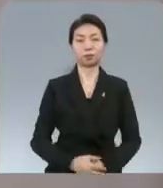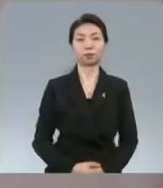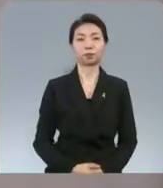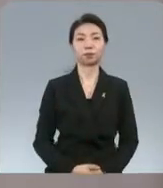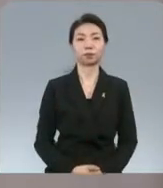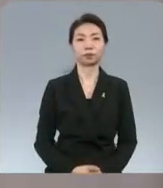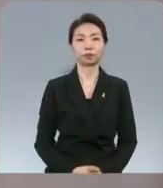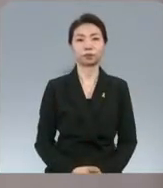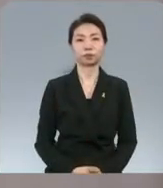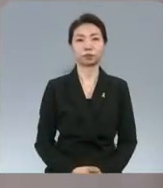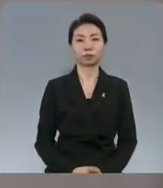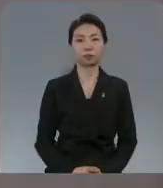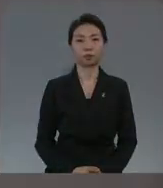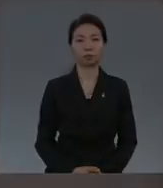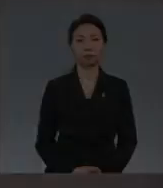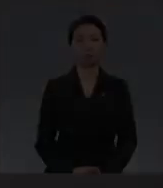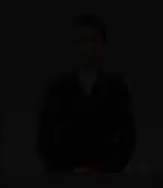30000k sau 76 ngày